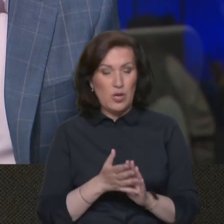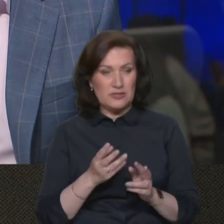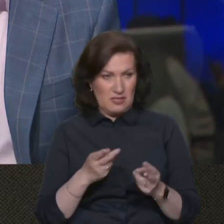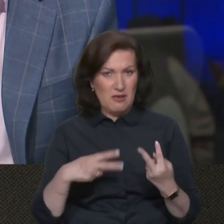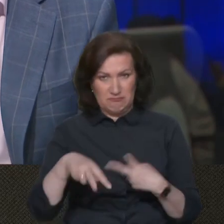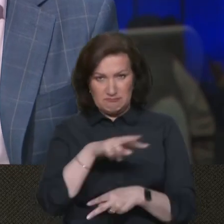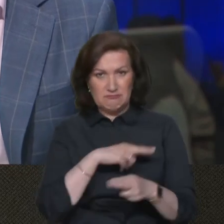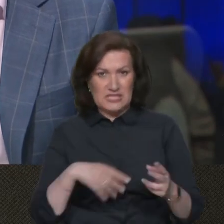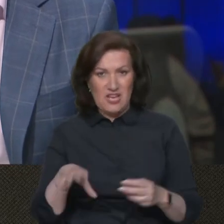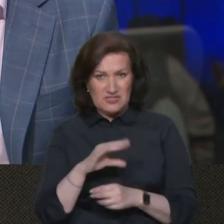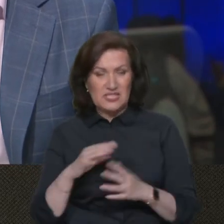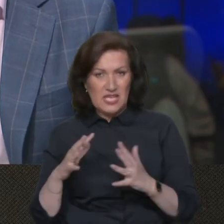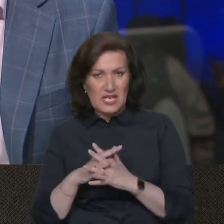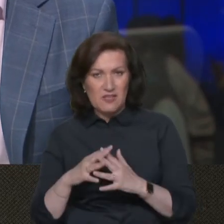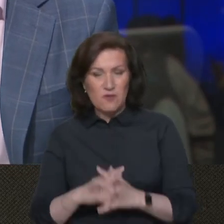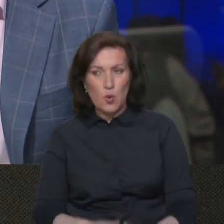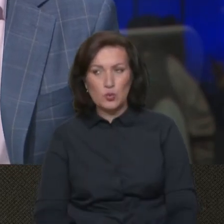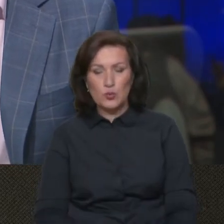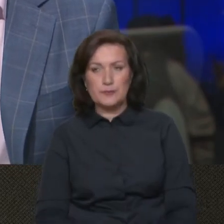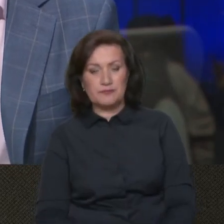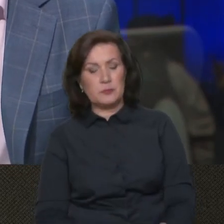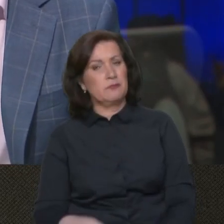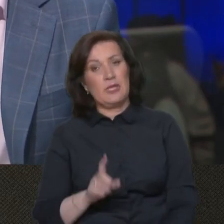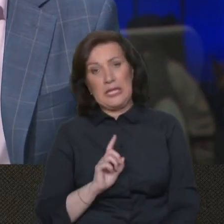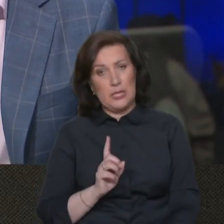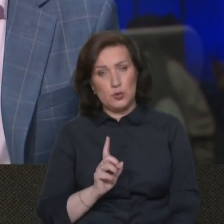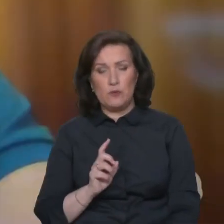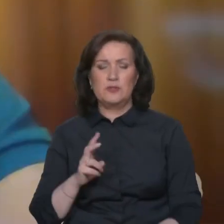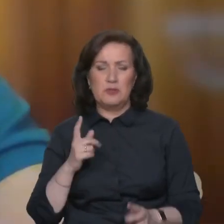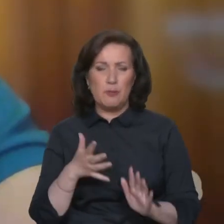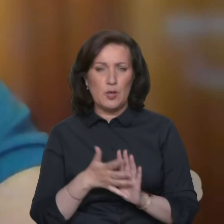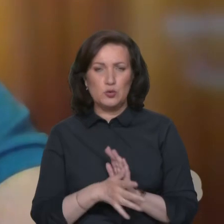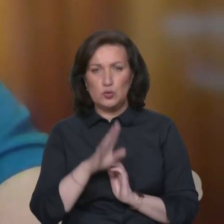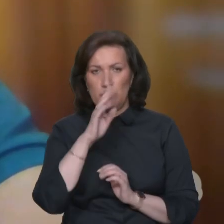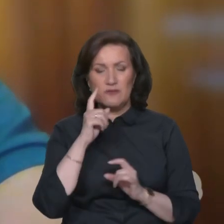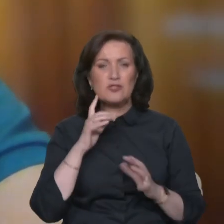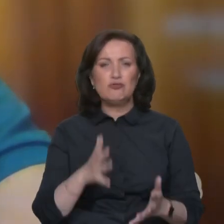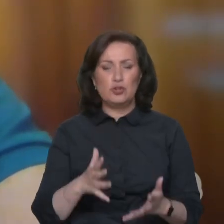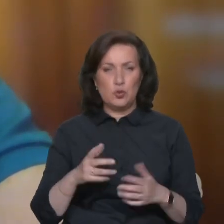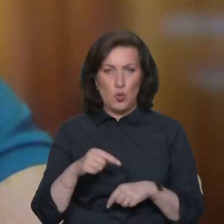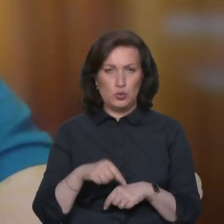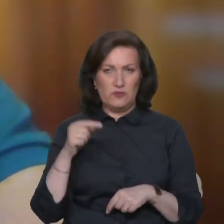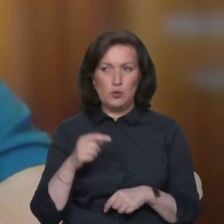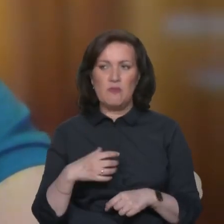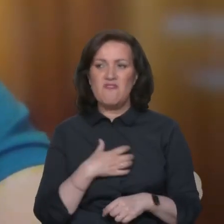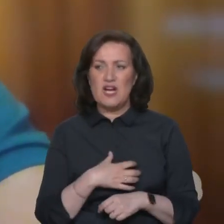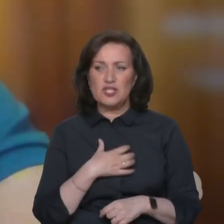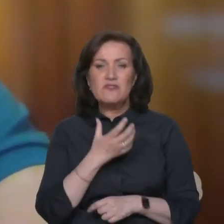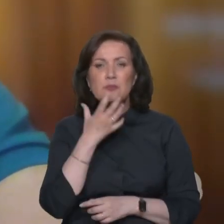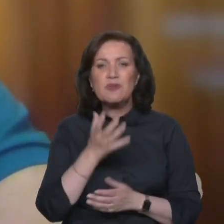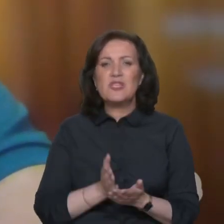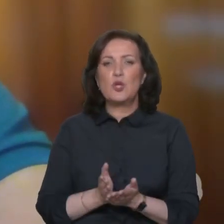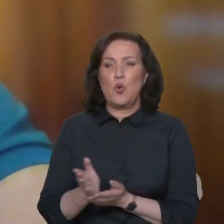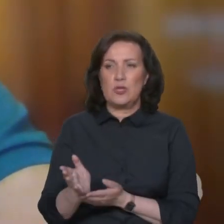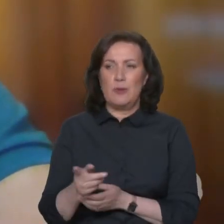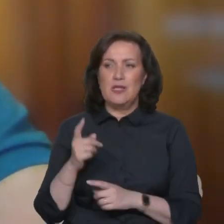характерною для всієї лінії фронту? Ну, не зовсім. Треба розуміти, що противник чітко усвідомлює важливість саме південного напрямку, і